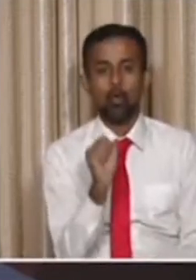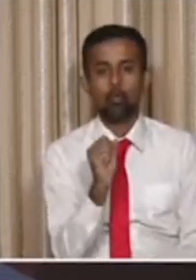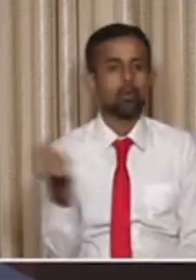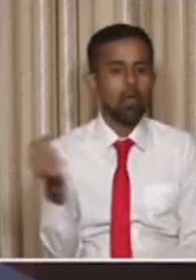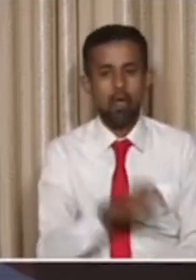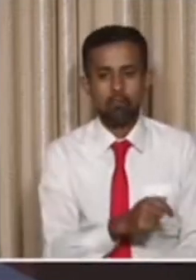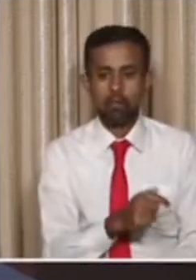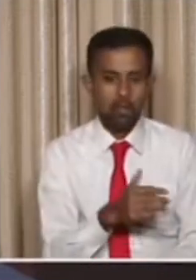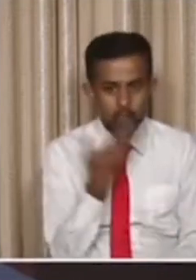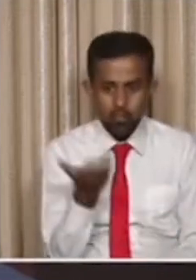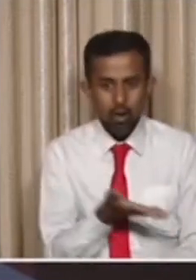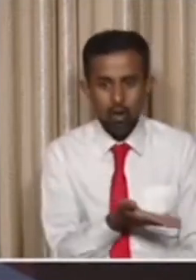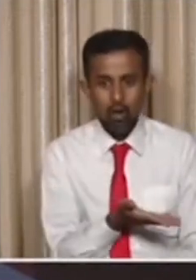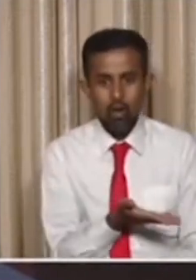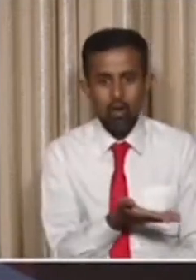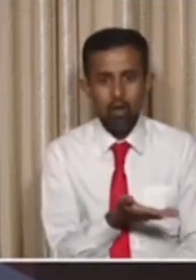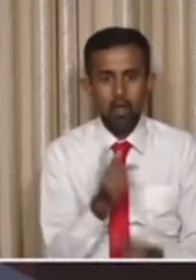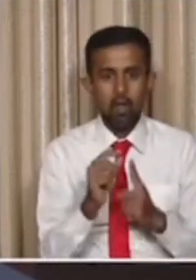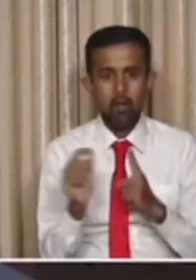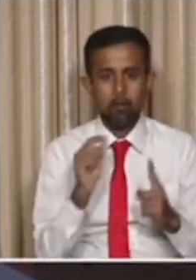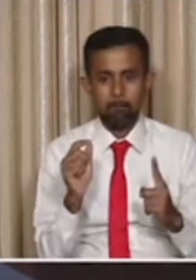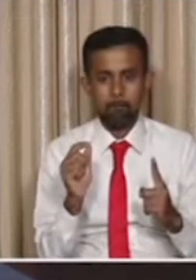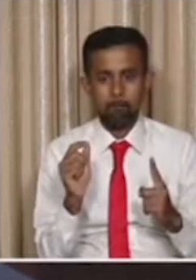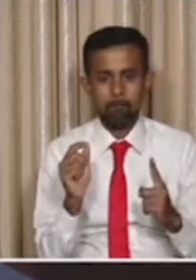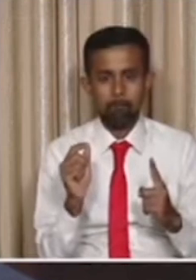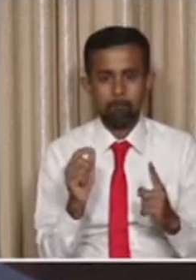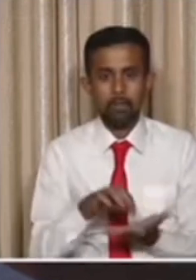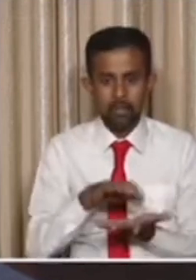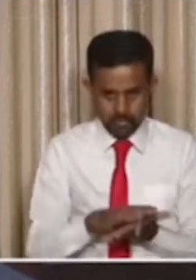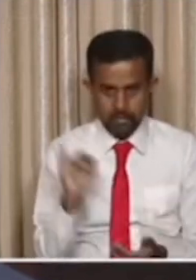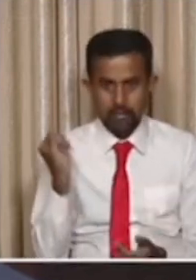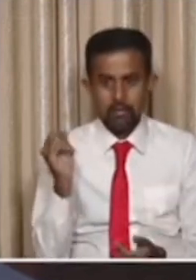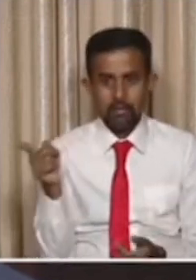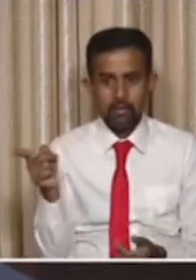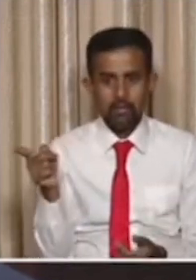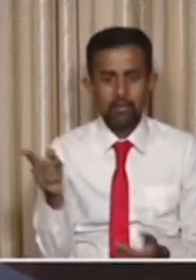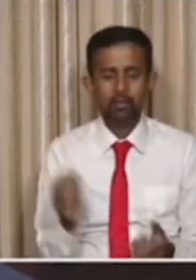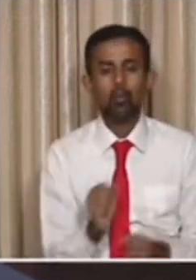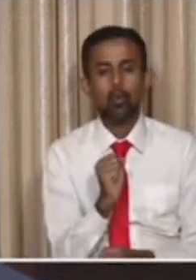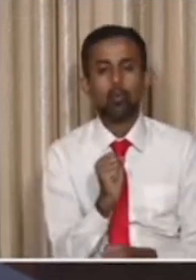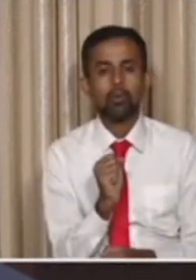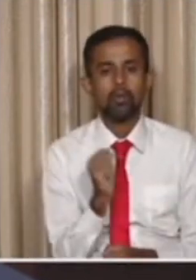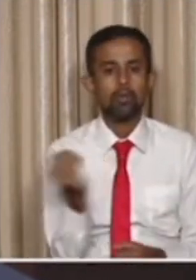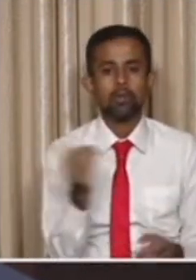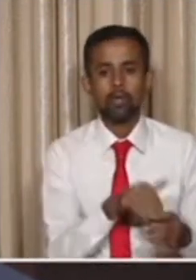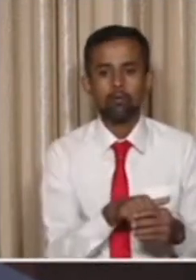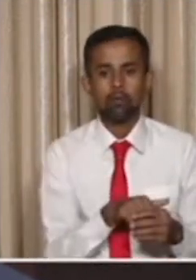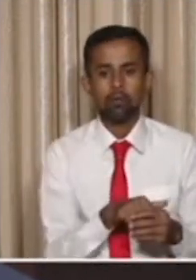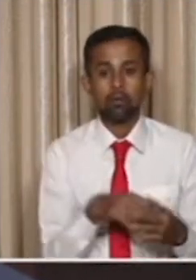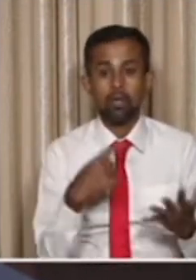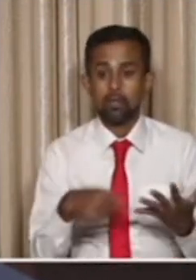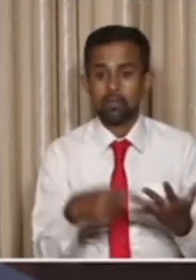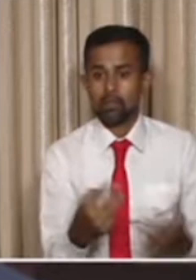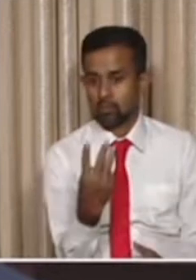එහෙම එන්න පුළුවන්ද? එයා පාර්ලිමේන්තුවේ නිත්‍ය නිලධාරියෙක්ද? කොහොමද මෙහෙම කරන්නේ? ඉතින් කරුණු තුනක්